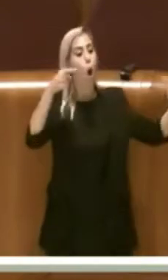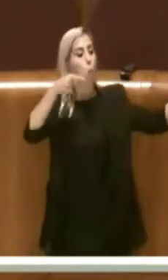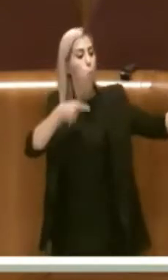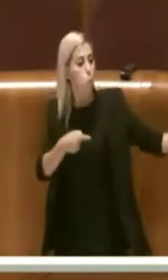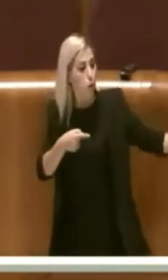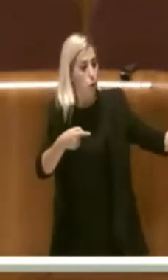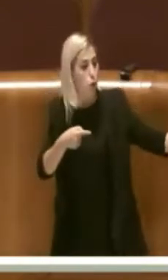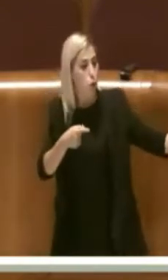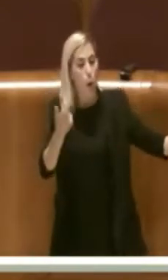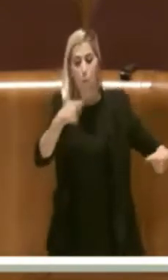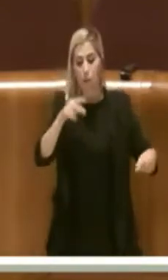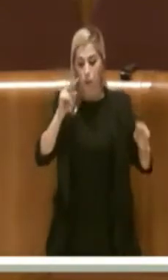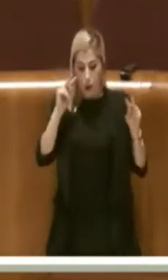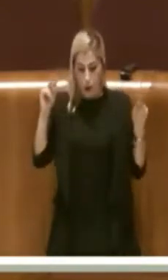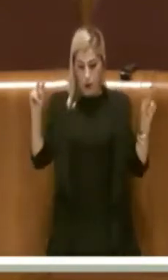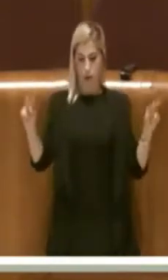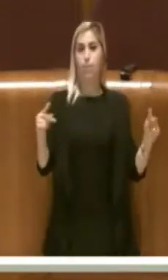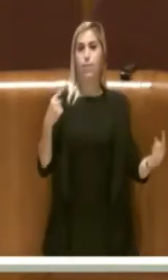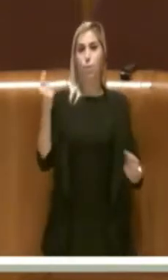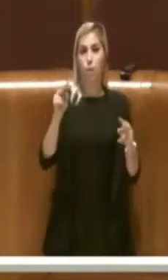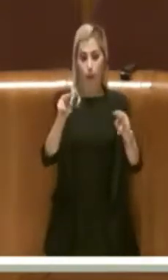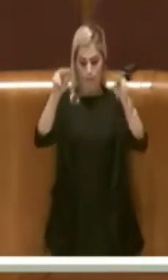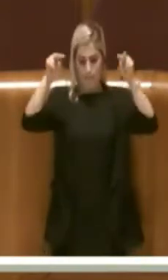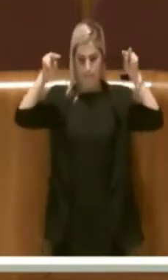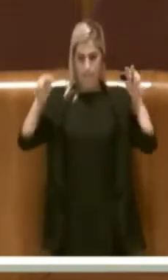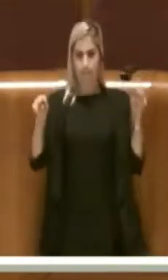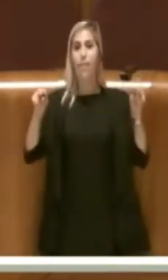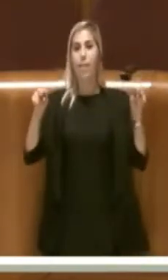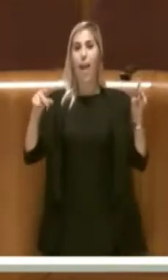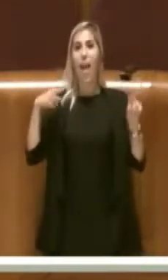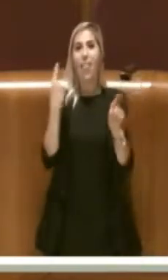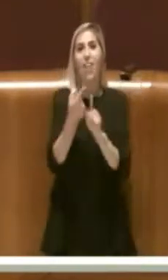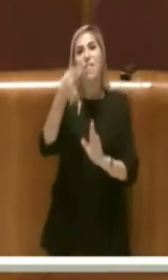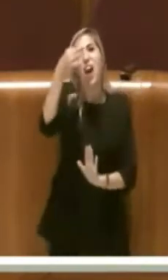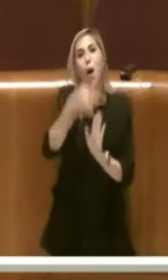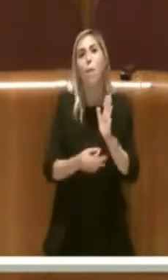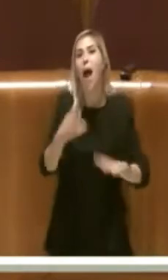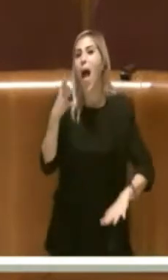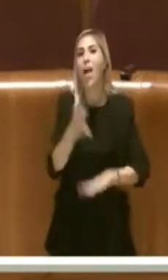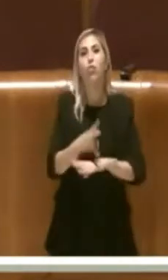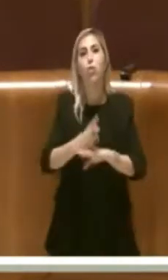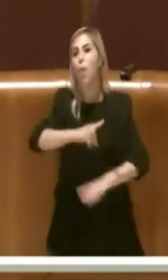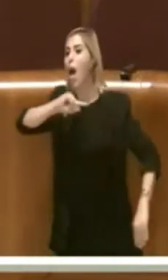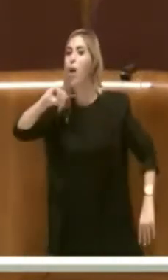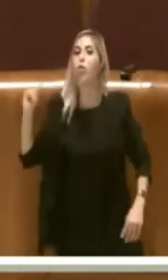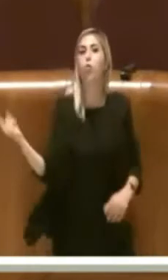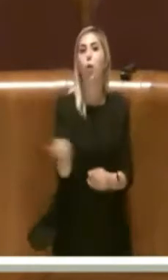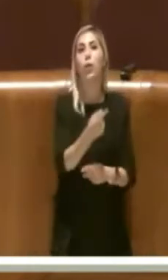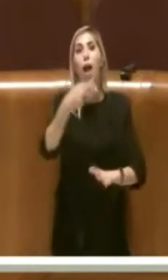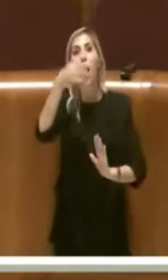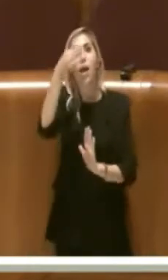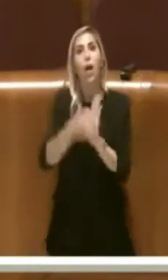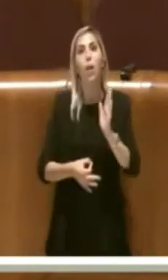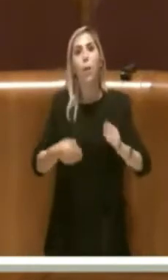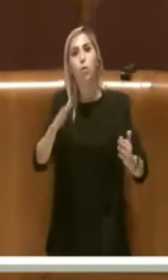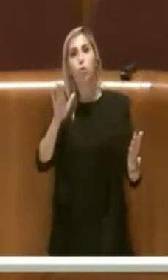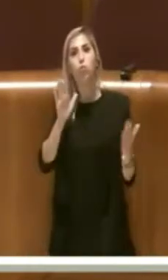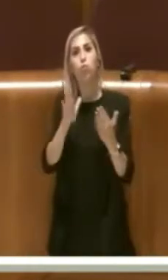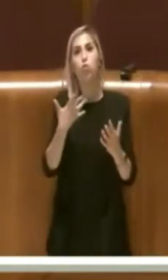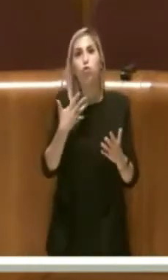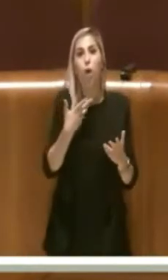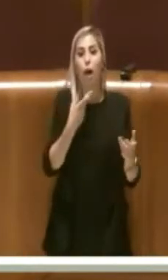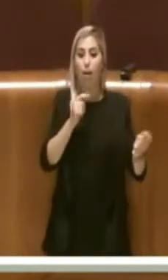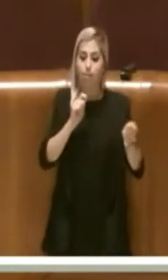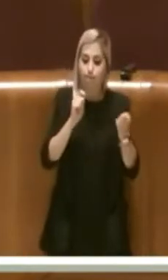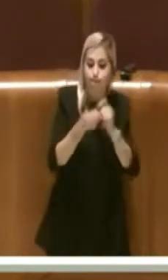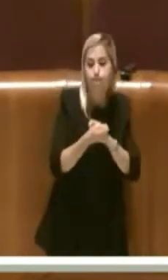perché ci rendiamo conto che questo doveva essere, deve essere un regolamento per tutti, un regolamento che ha incontrato e incontrerà sicuramente delle frizioni,